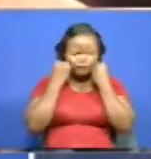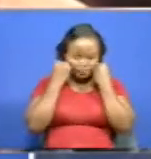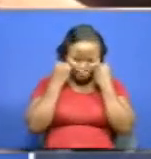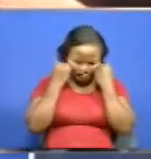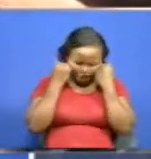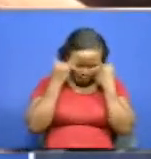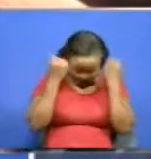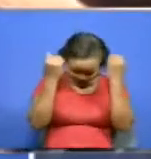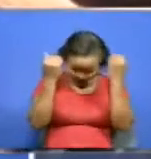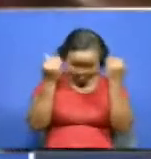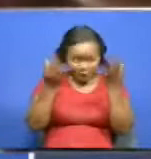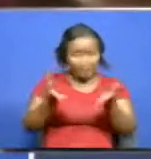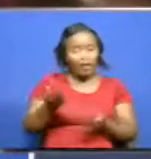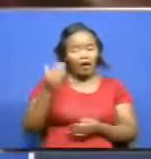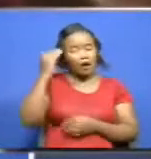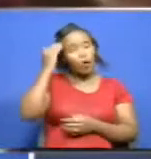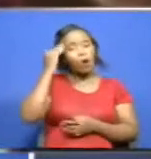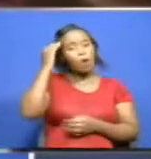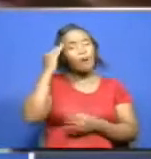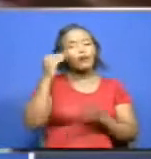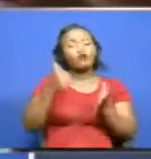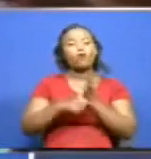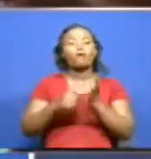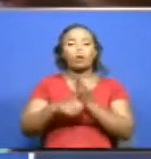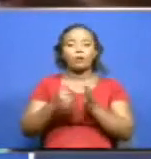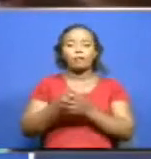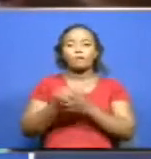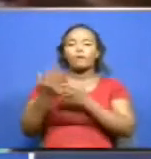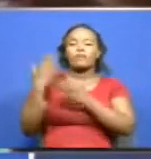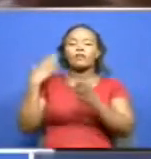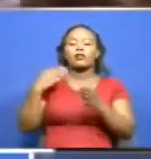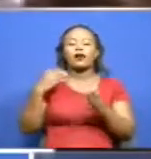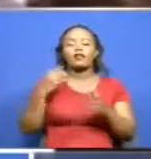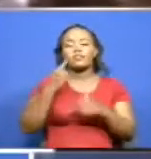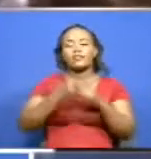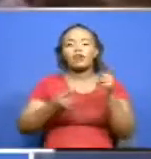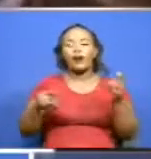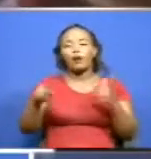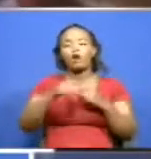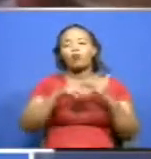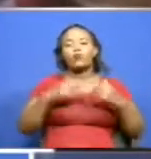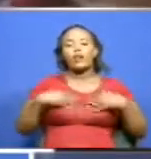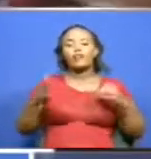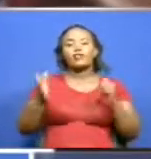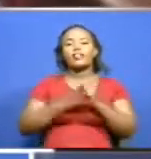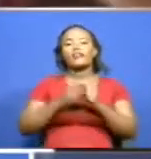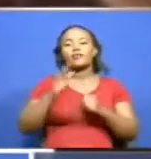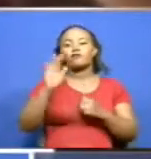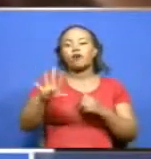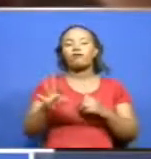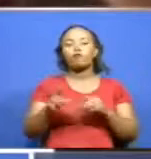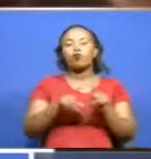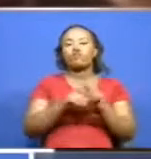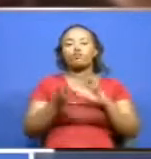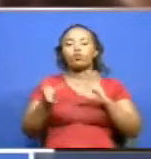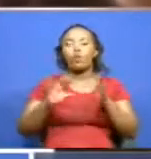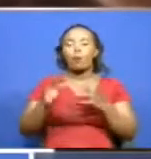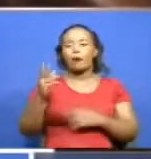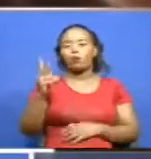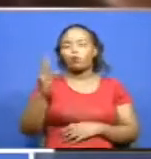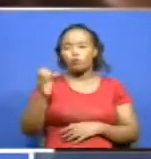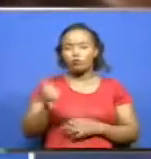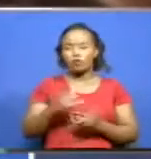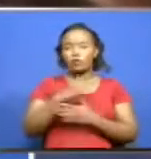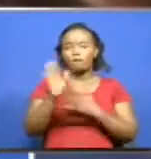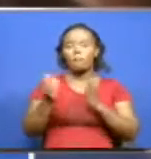sasa ndo watoto akili inageuka. Last year walifika 95 na about 40 wameweza kurudi back